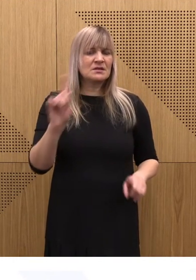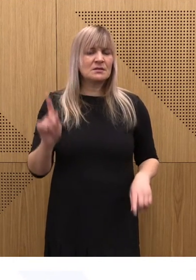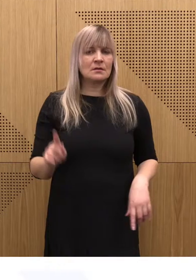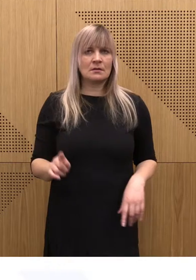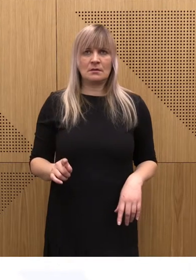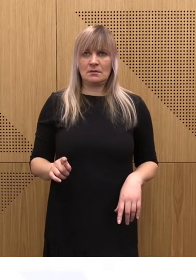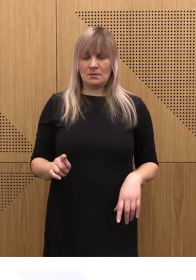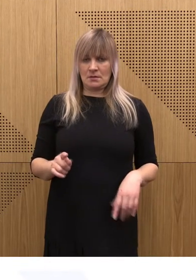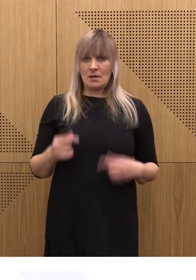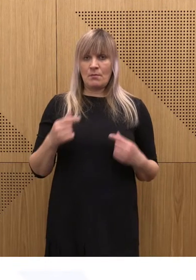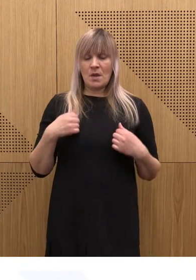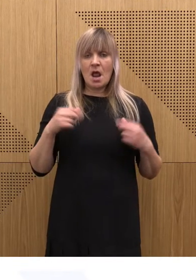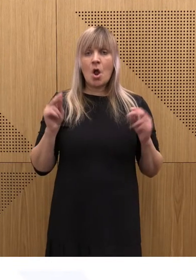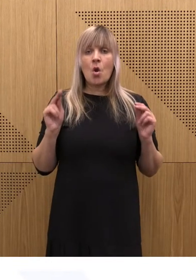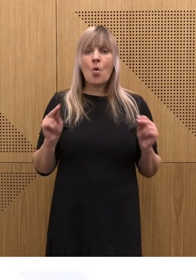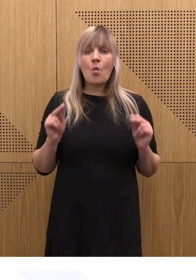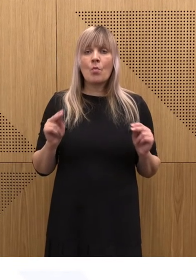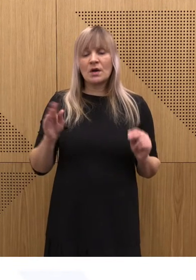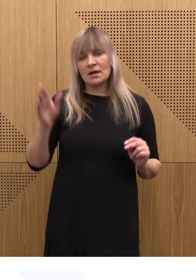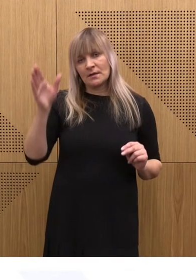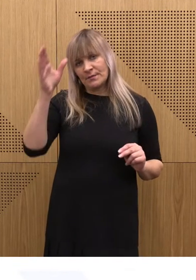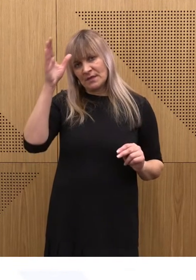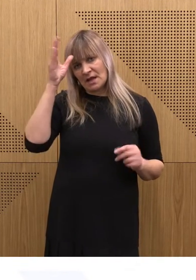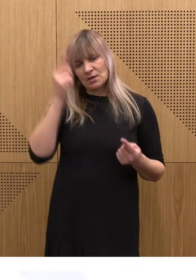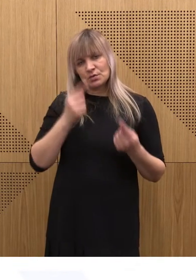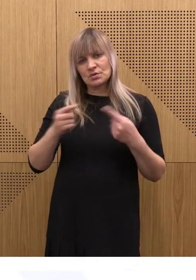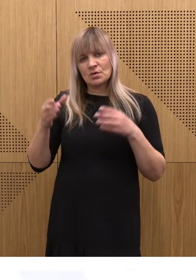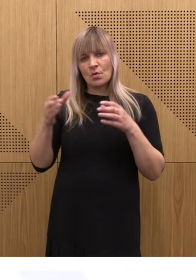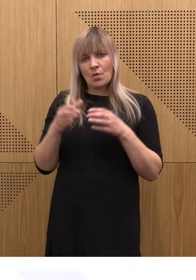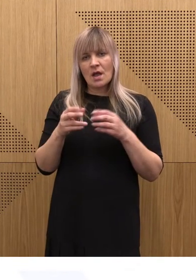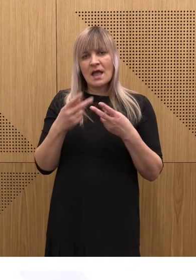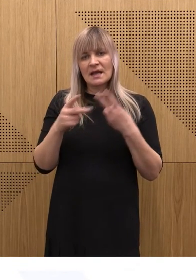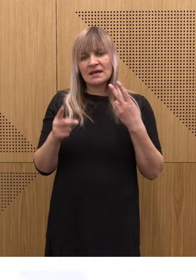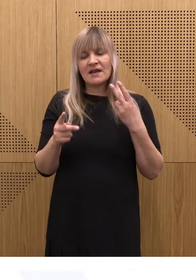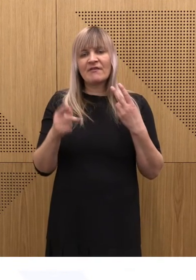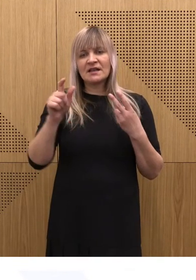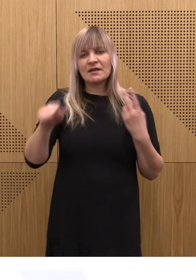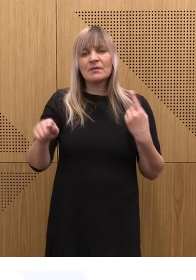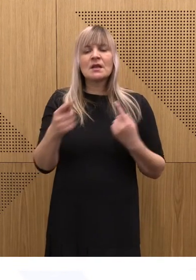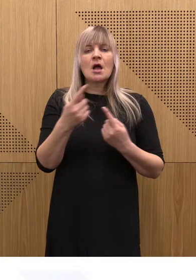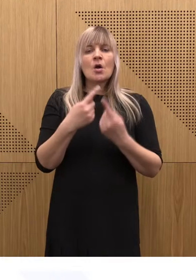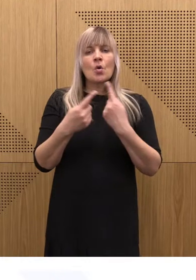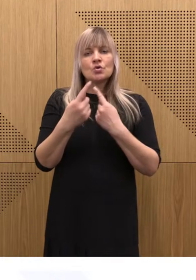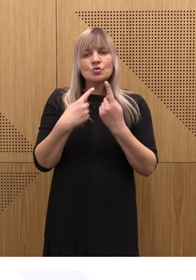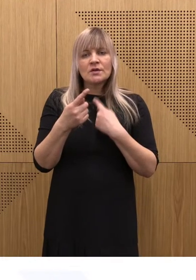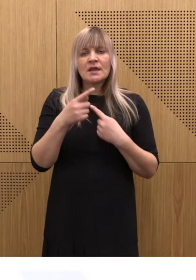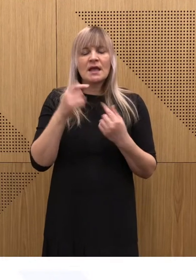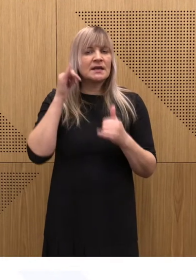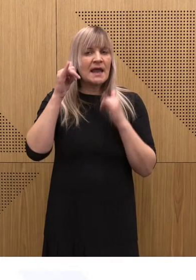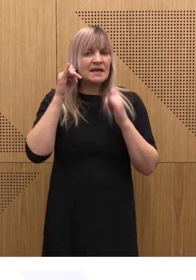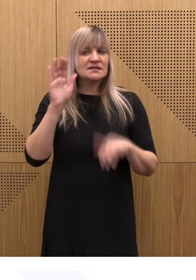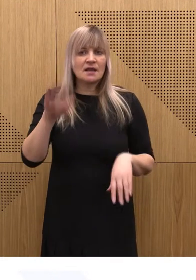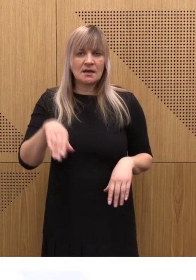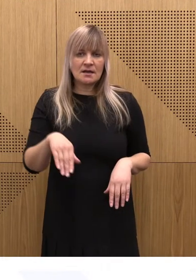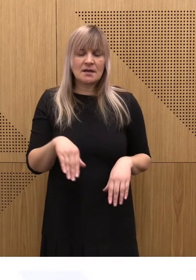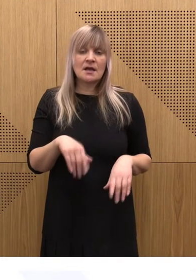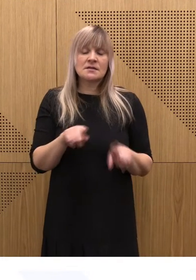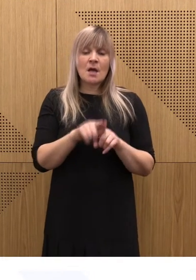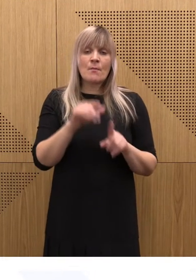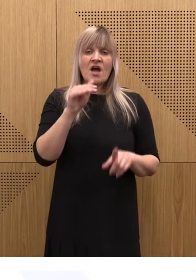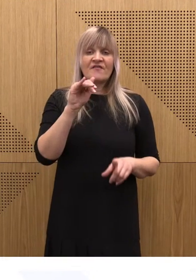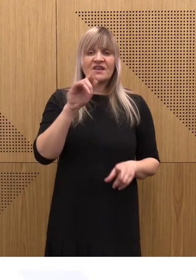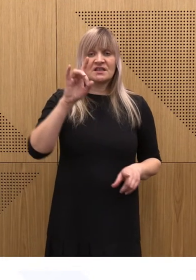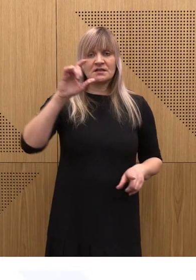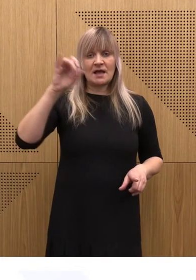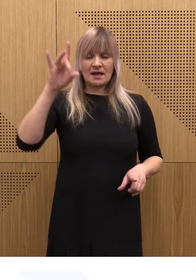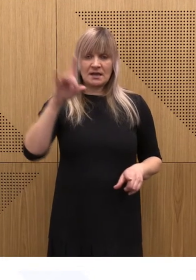See vastab tõele. Ma loomulikult teadusnõukoja erinevate liikmetega konsulteerin ja helistan. Ma helistasin ka Krista Fischerile ja ma